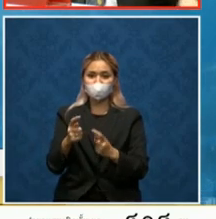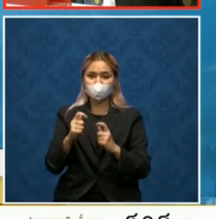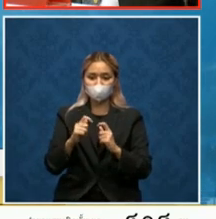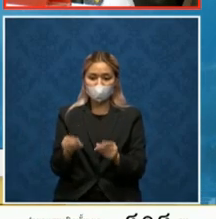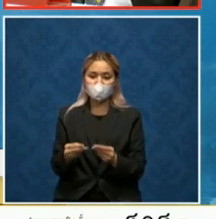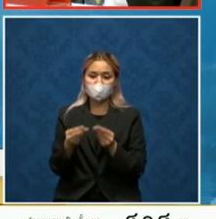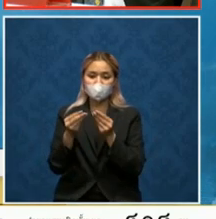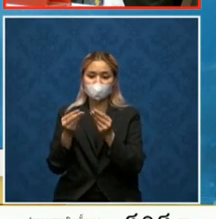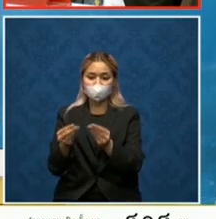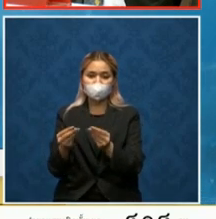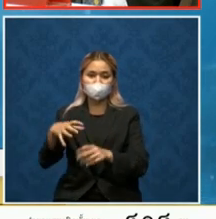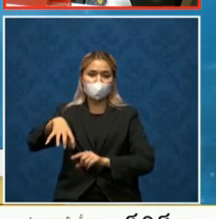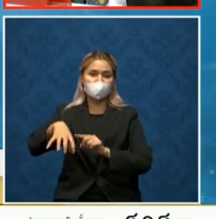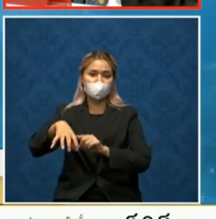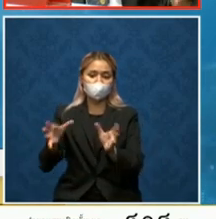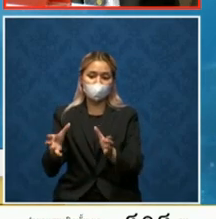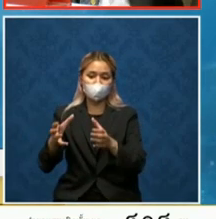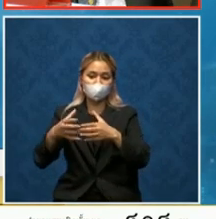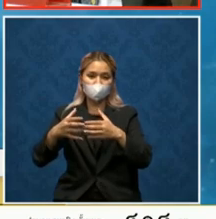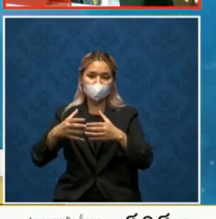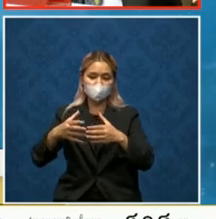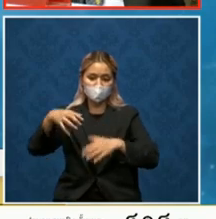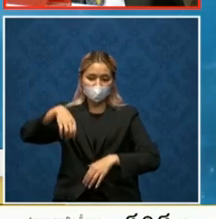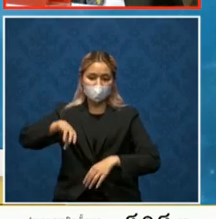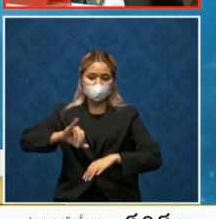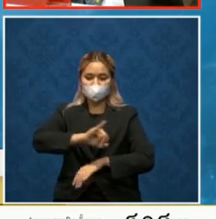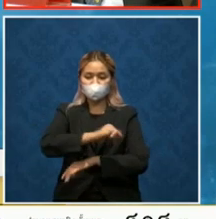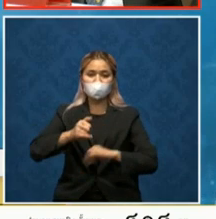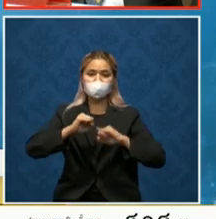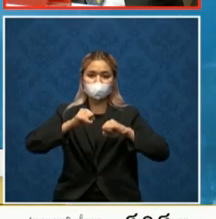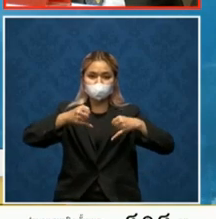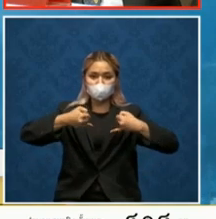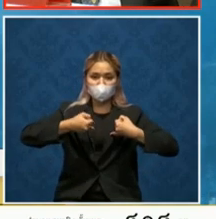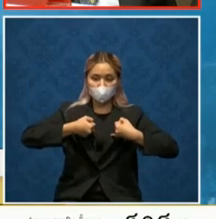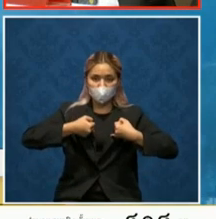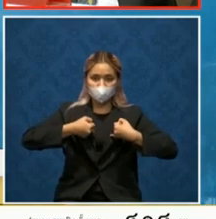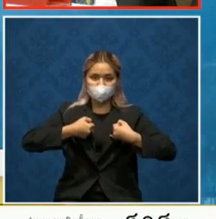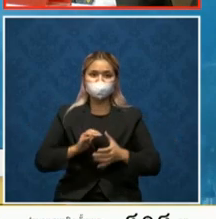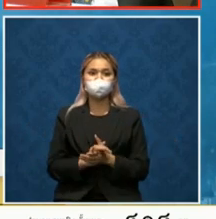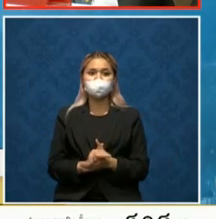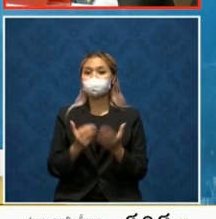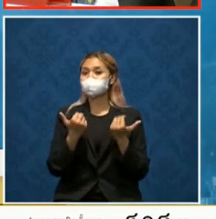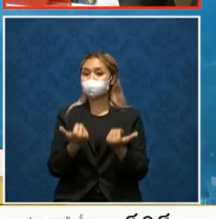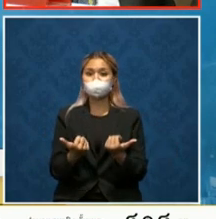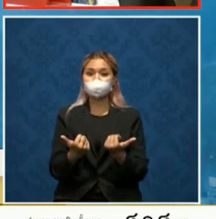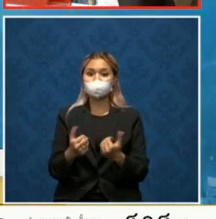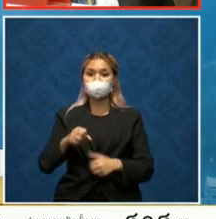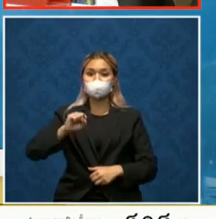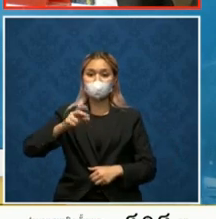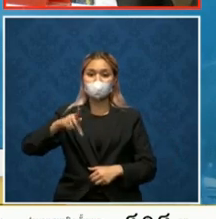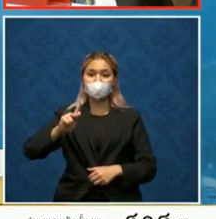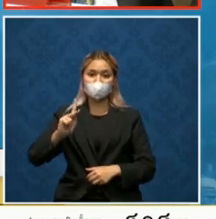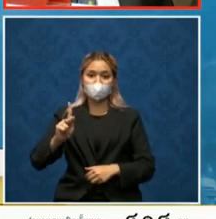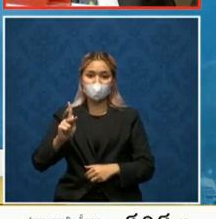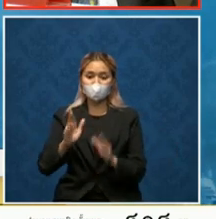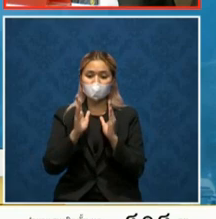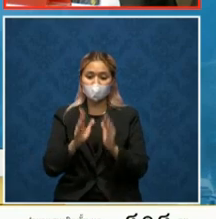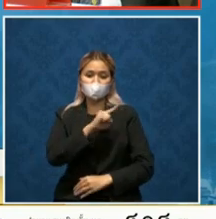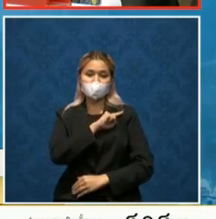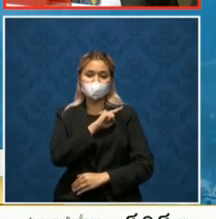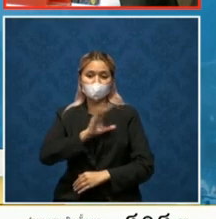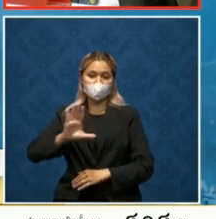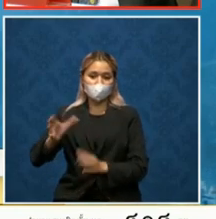สัมปทานกับนายทุนเหล่านั้นไปแต่เมื่อโผล่ออกมาสปกเหล่านั้นกลายเป็นคนของบริษัทเกือบ